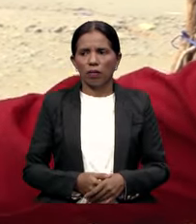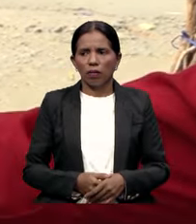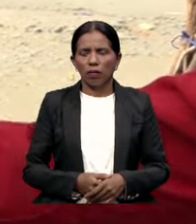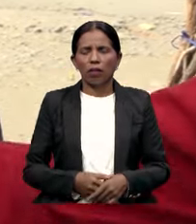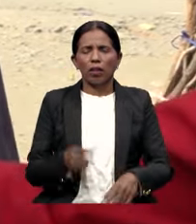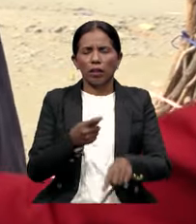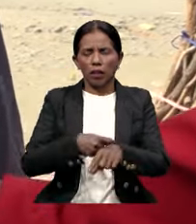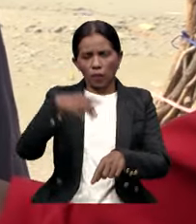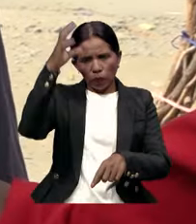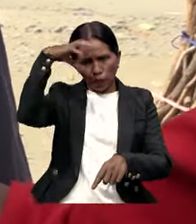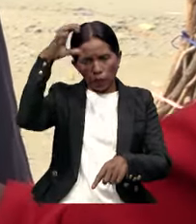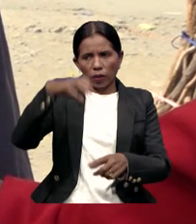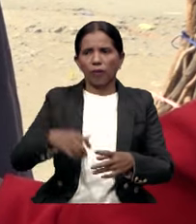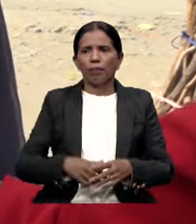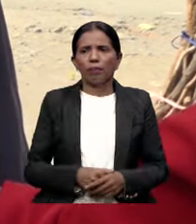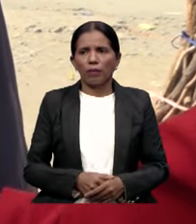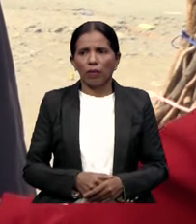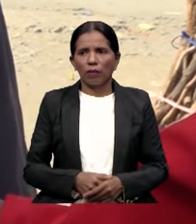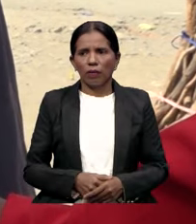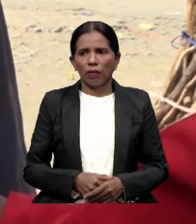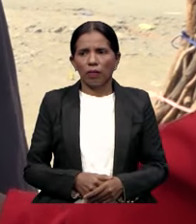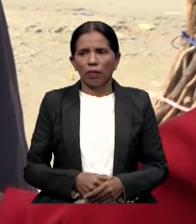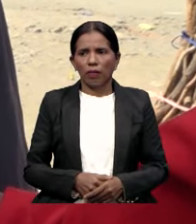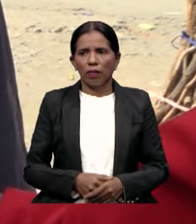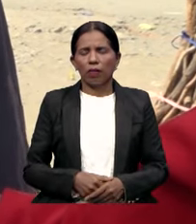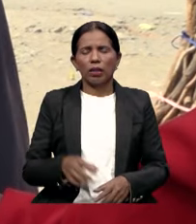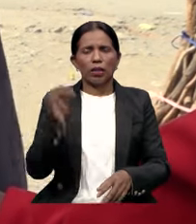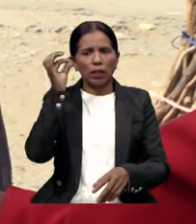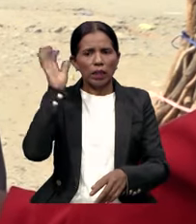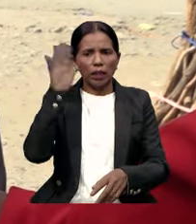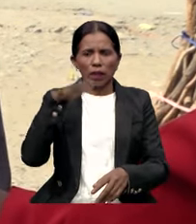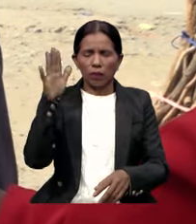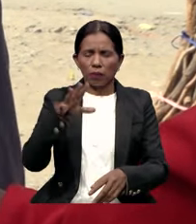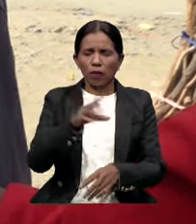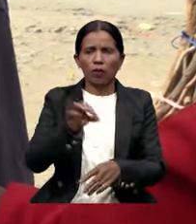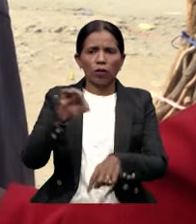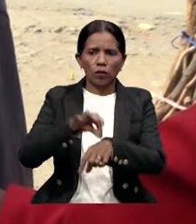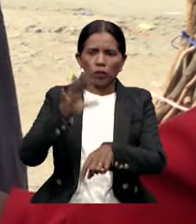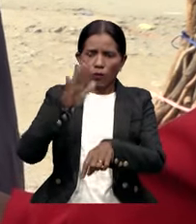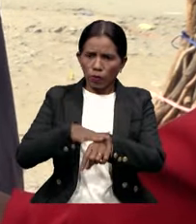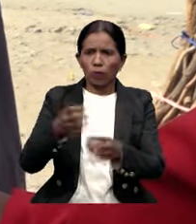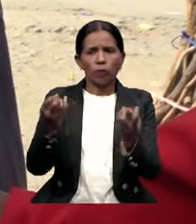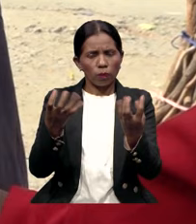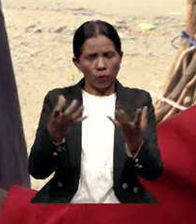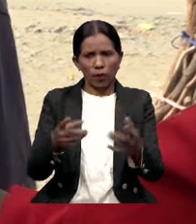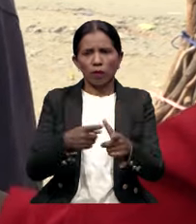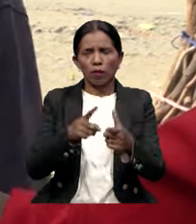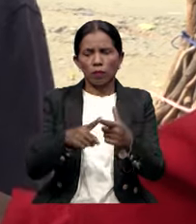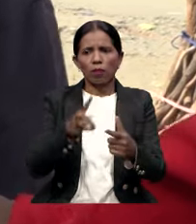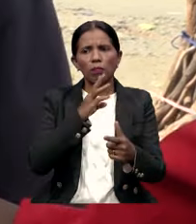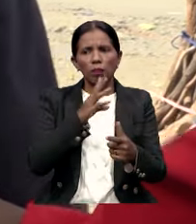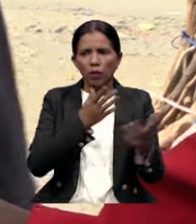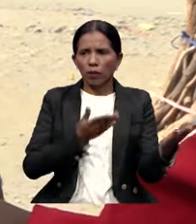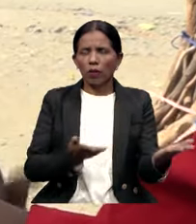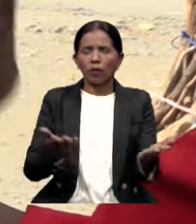tempo udan ne kria lalar mos barak susuk mos barak itu pues be mos bele lori